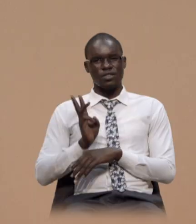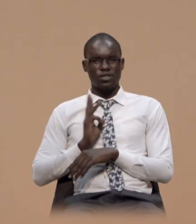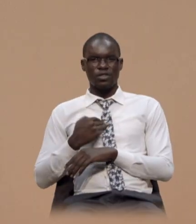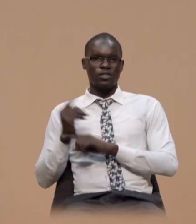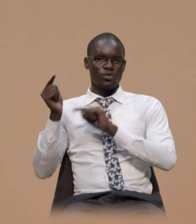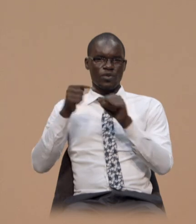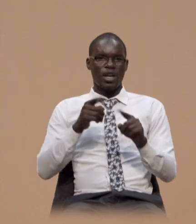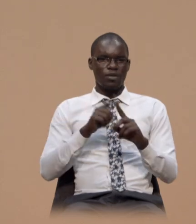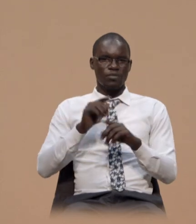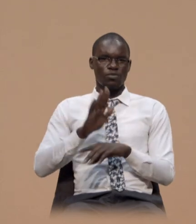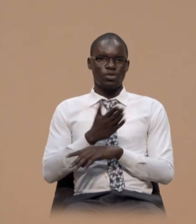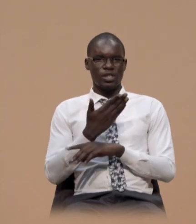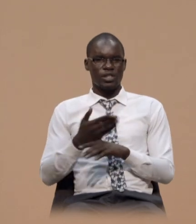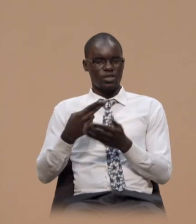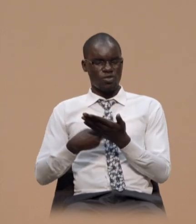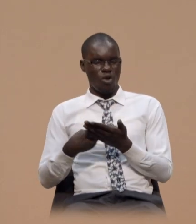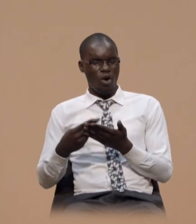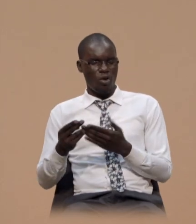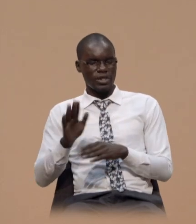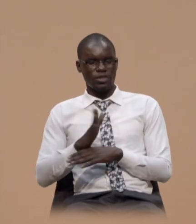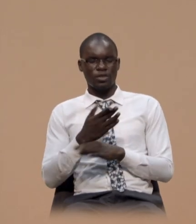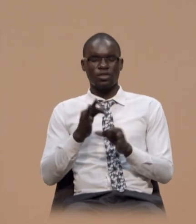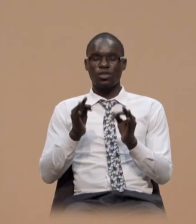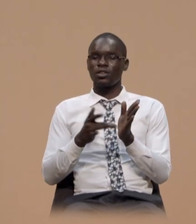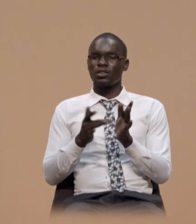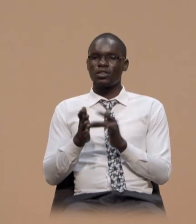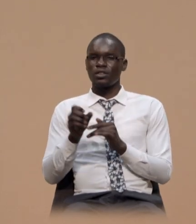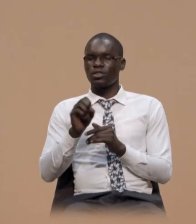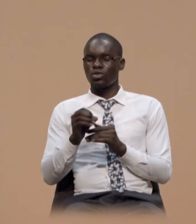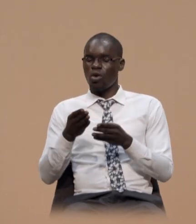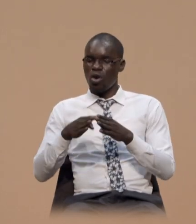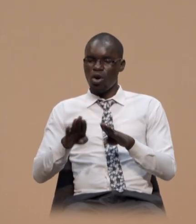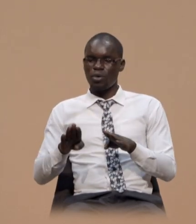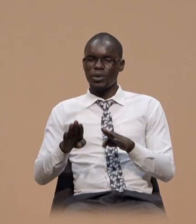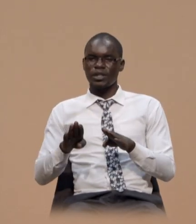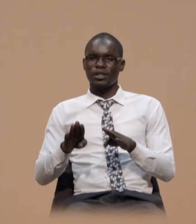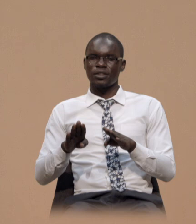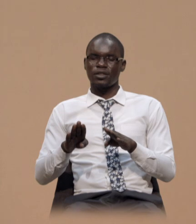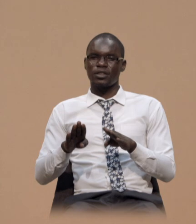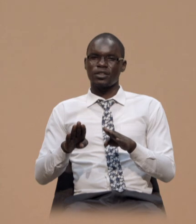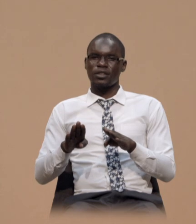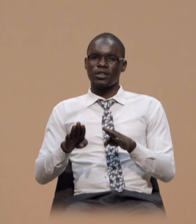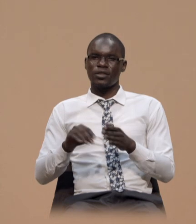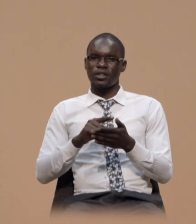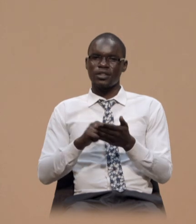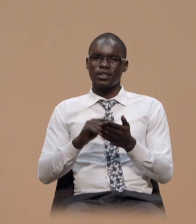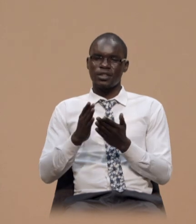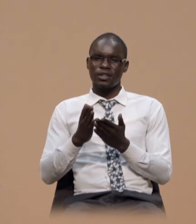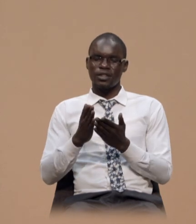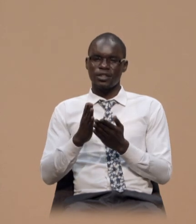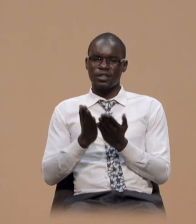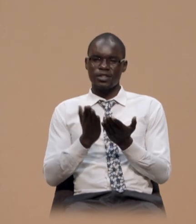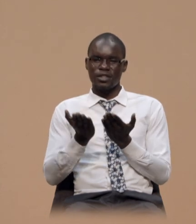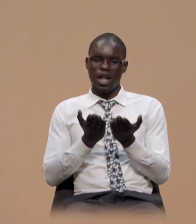hapa kuimba nyimbo takatifu za Yesu. Kwa hivyo tunafungua ibada hii ya leo na wimbo nambari